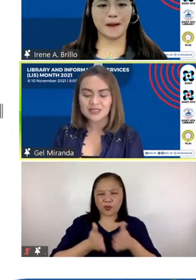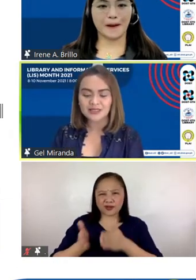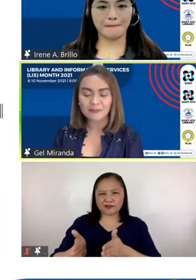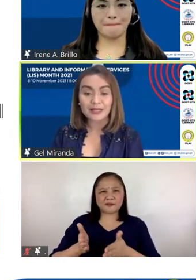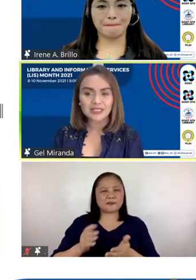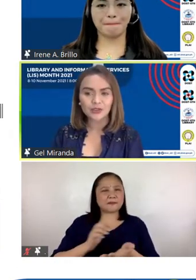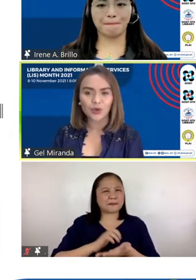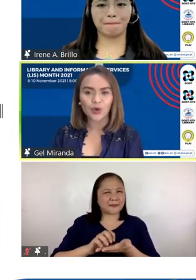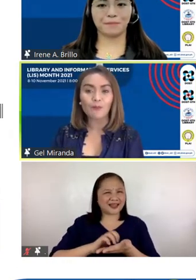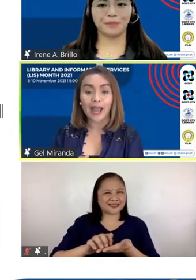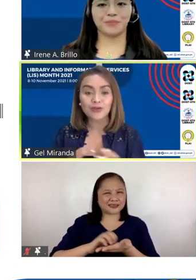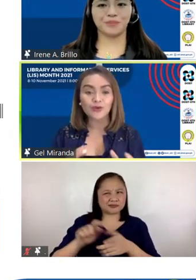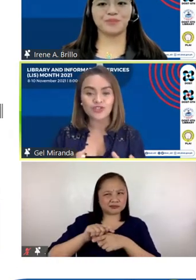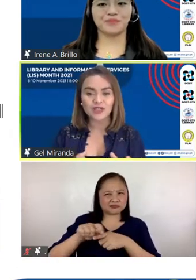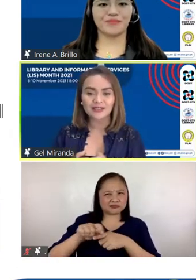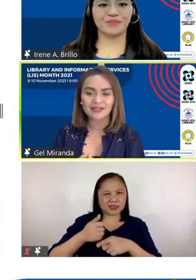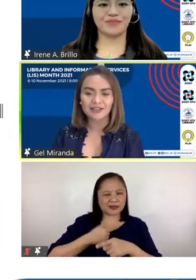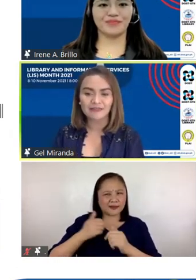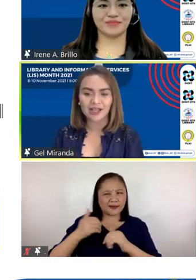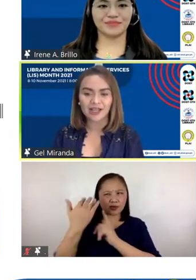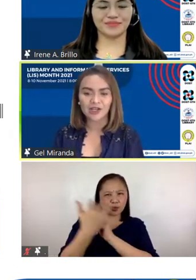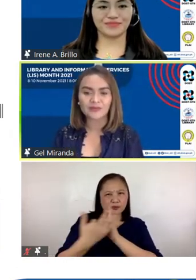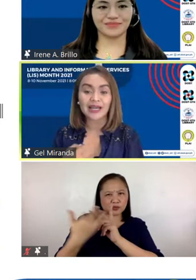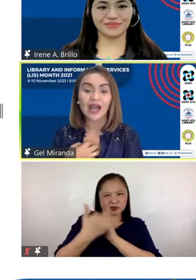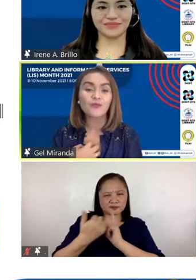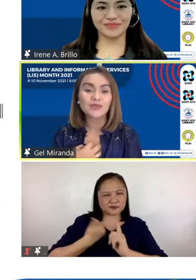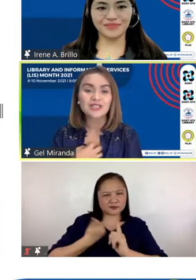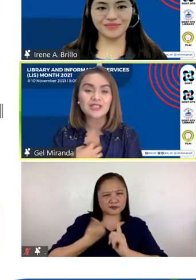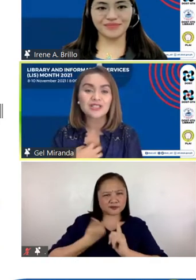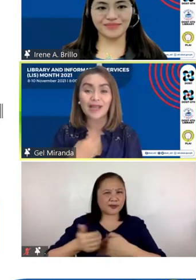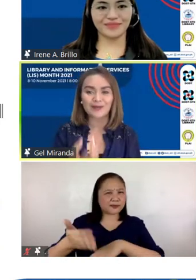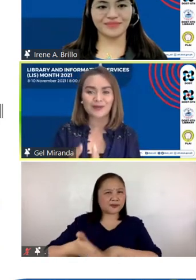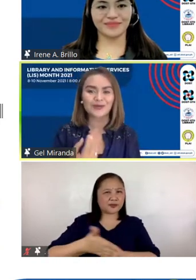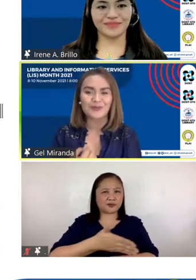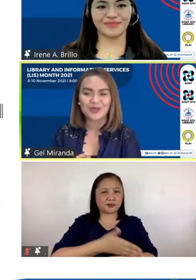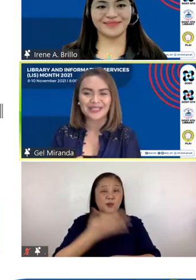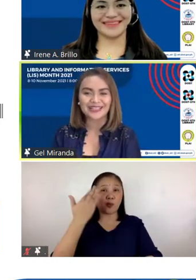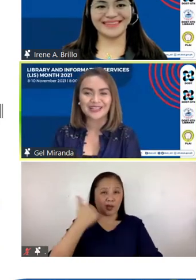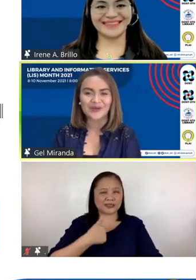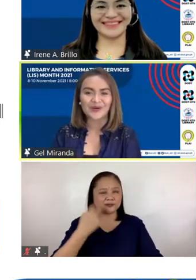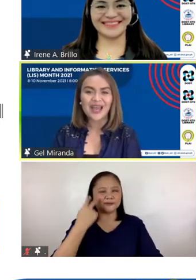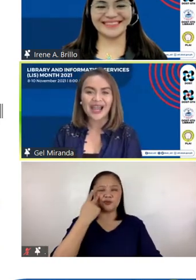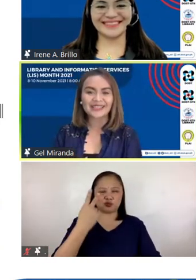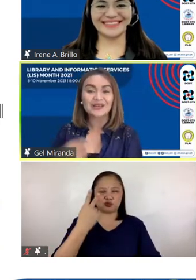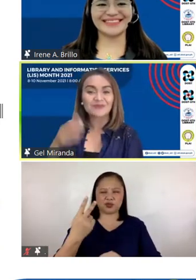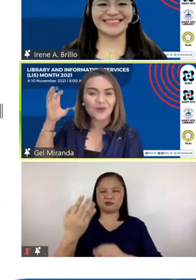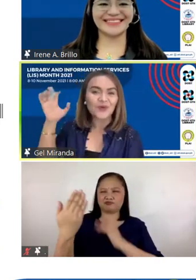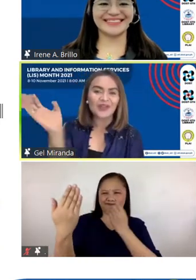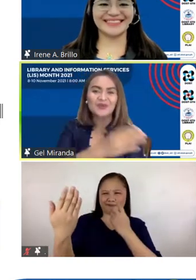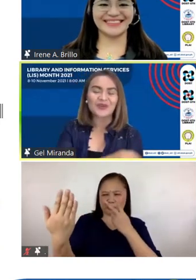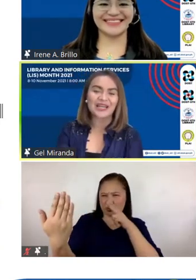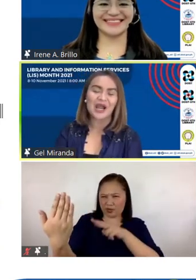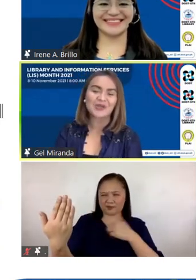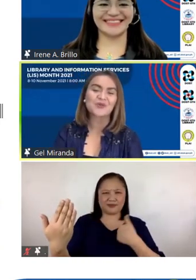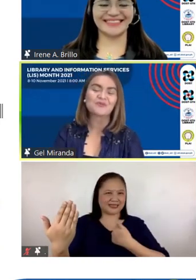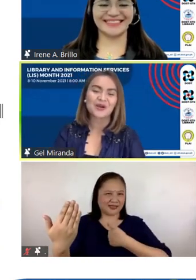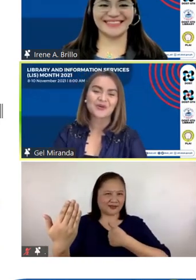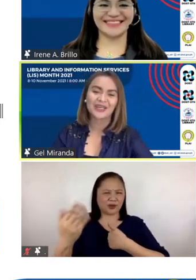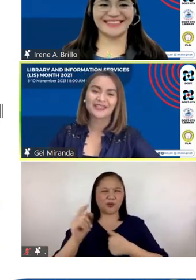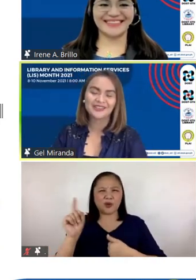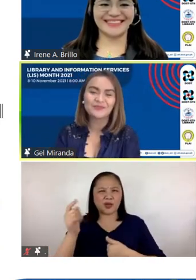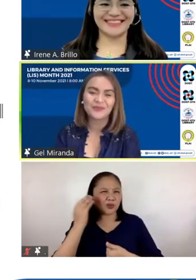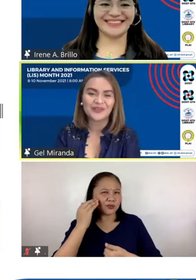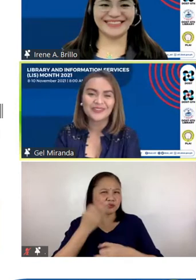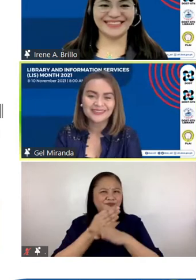mas napansin ko kung paano ko siyang i-develop. Dahil ako mismo, pinapanood ko yung sarili ko. At alam ko kung ano yung kailangan kong